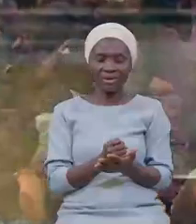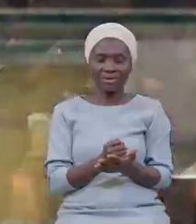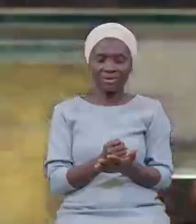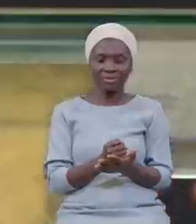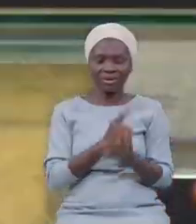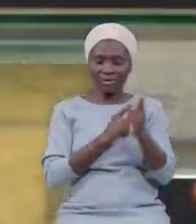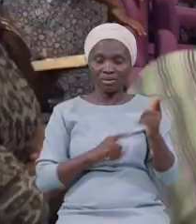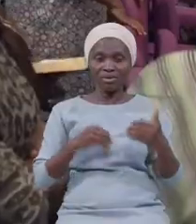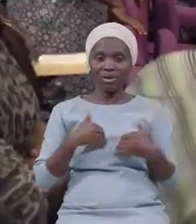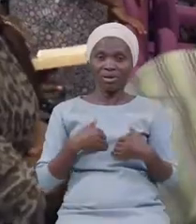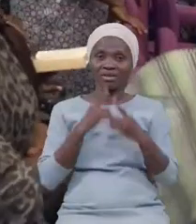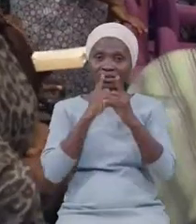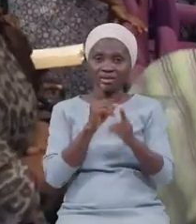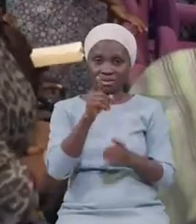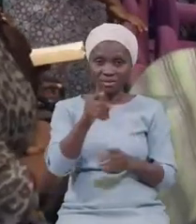le Seigneur vous a exaucés.